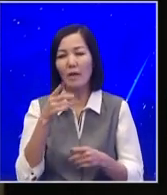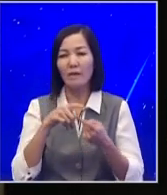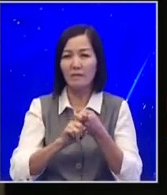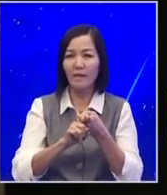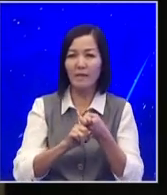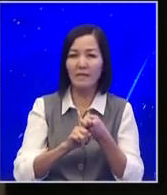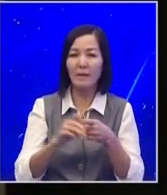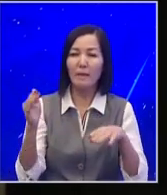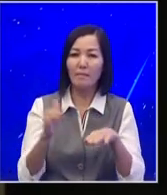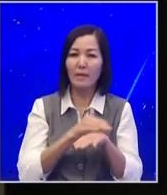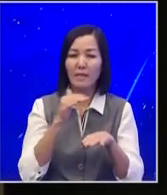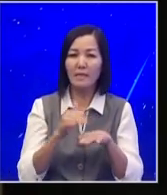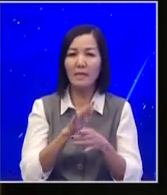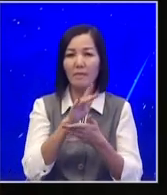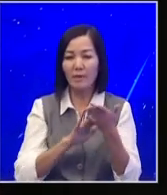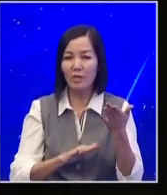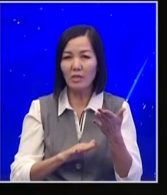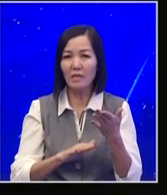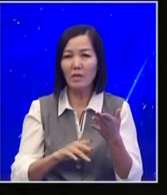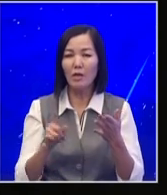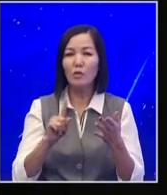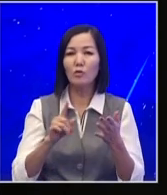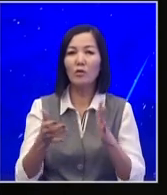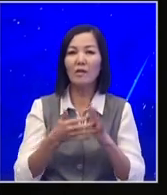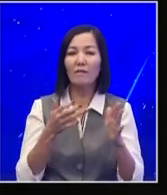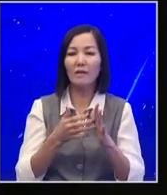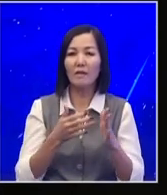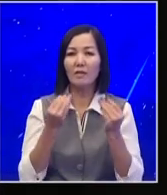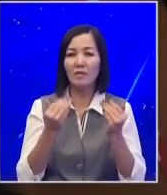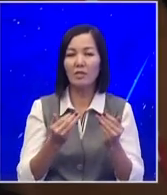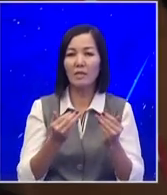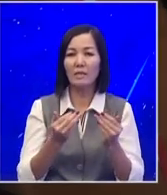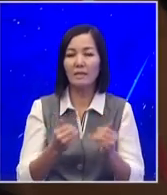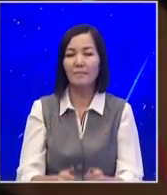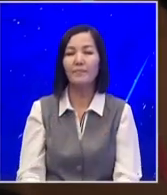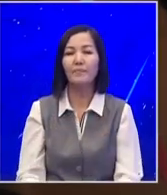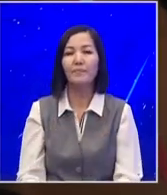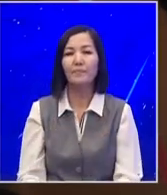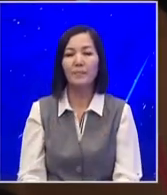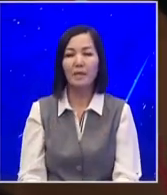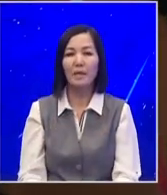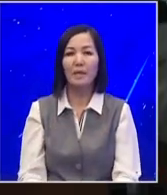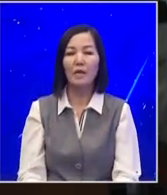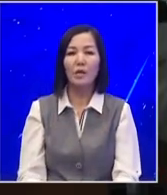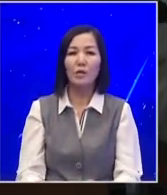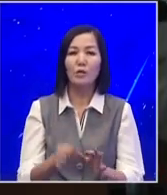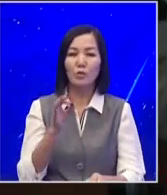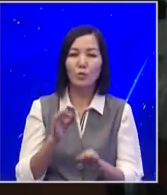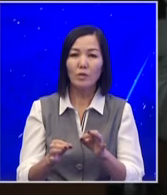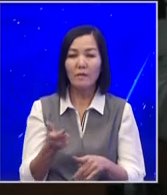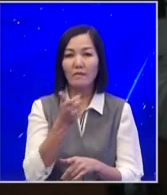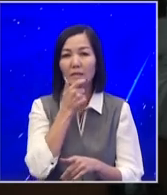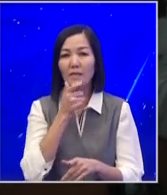говорится о милосердии и всепрощении, чего так не хватает человеку в современном мире. Об успешной премьере можно было судить по зрителям, которые